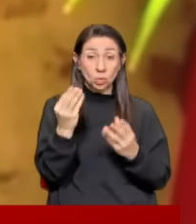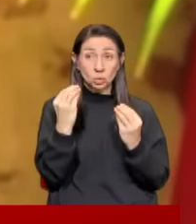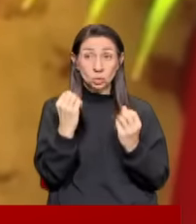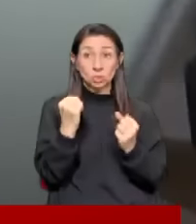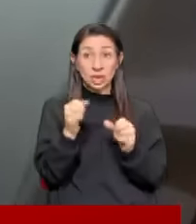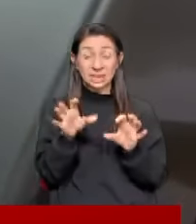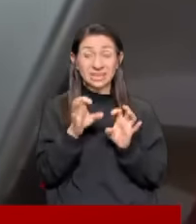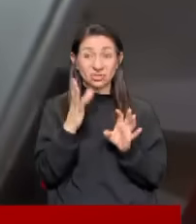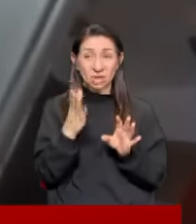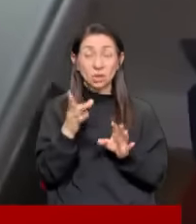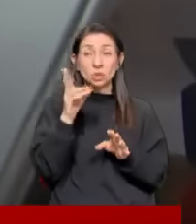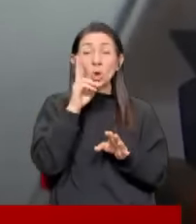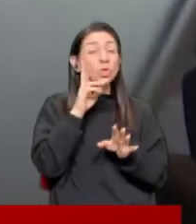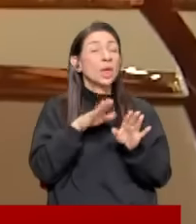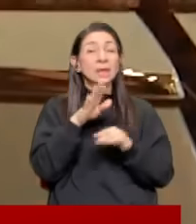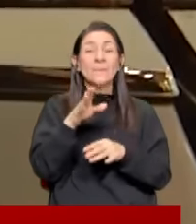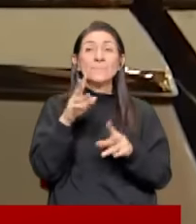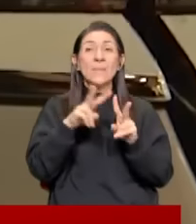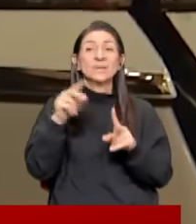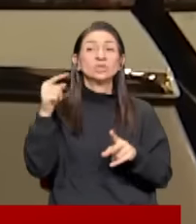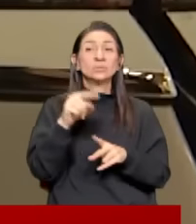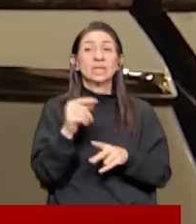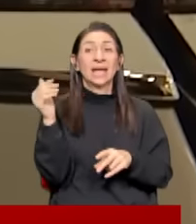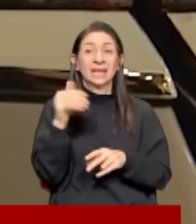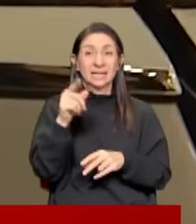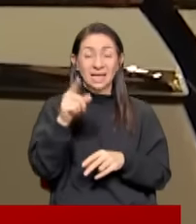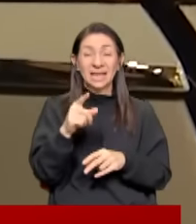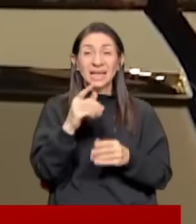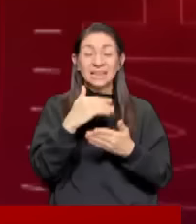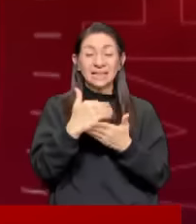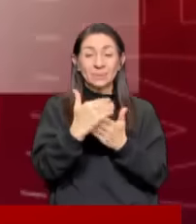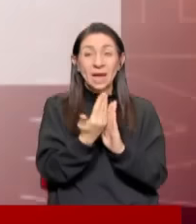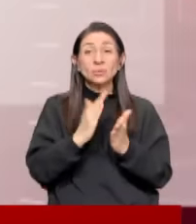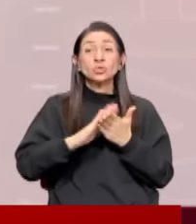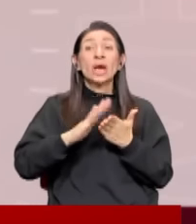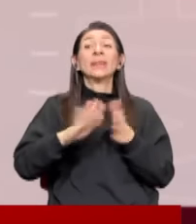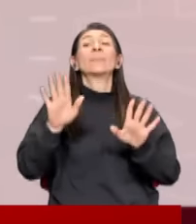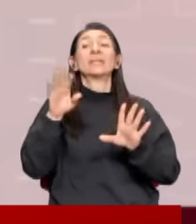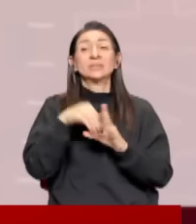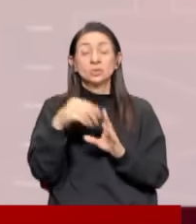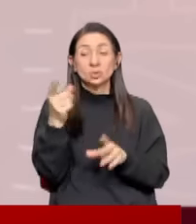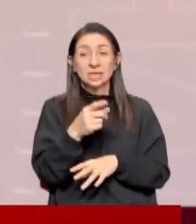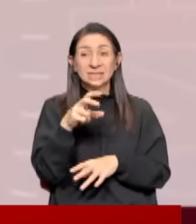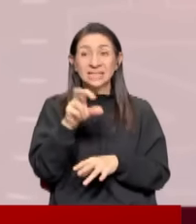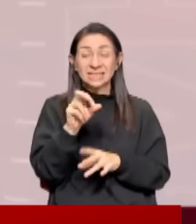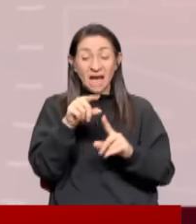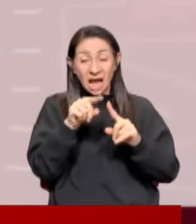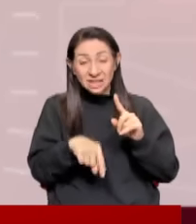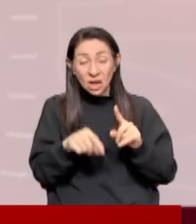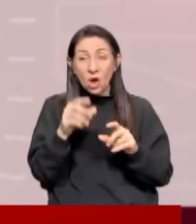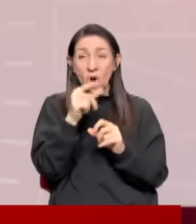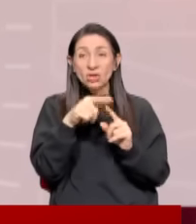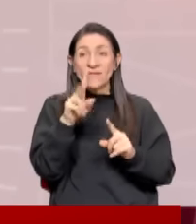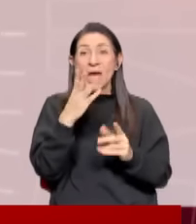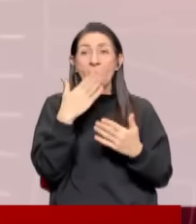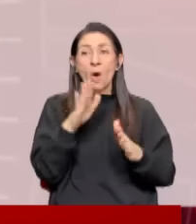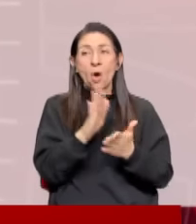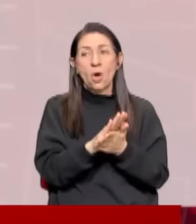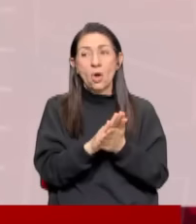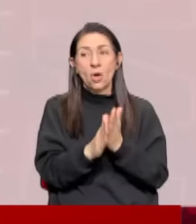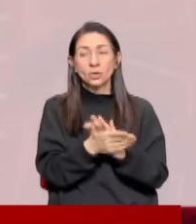şekilde etkileyecek. Ve son hamle yine Mehmet Şimşek'ten geldi. Dilimler güncellenmediği için %80'in altında ÖTV